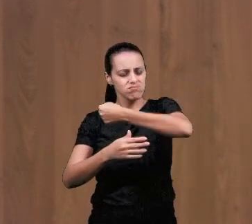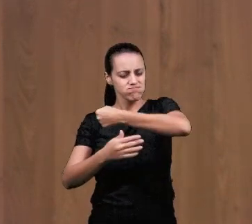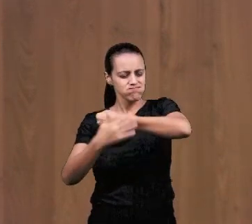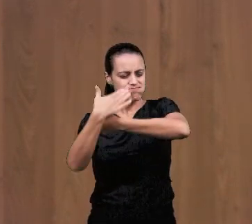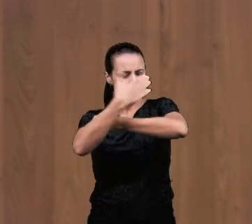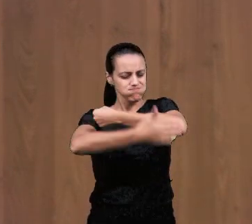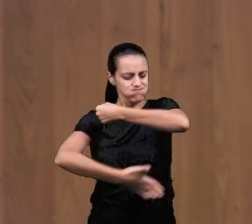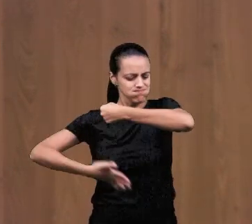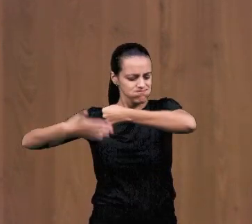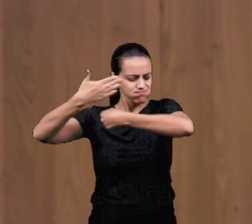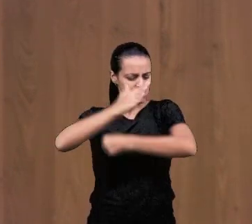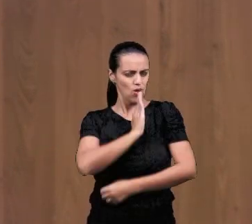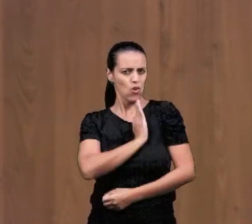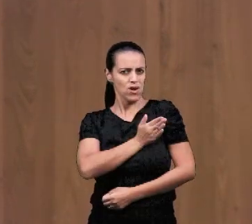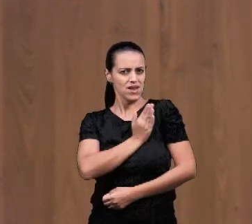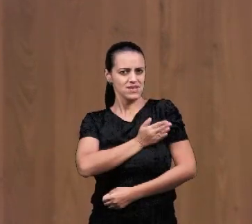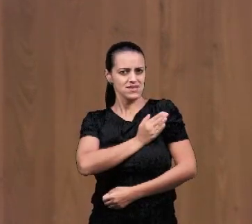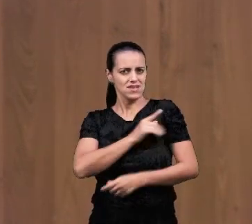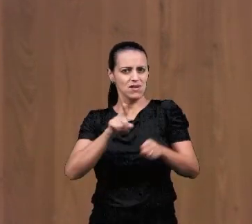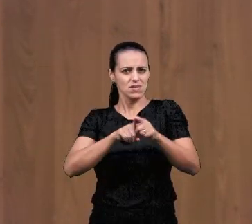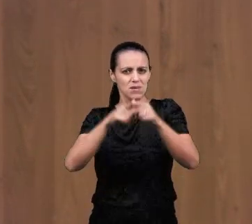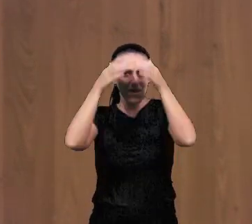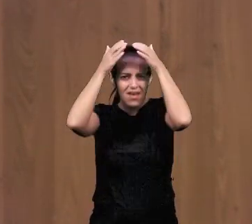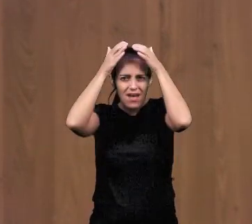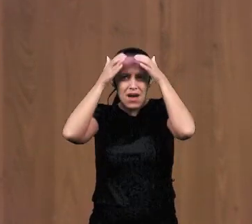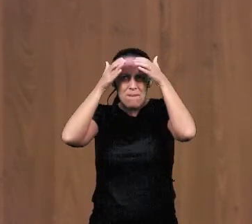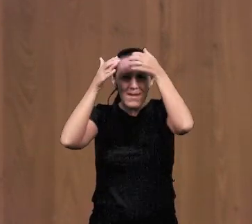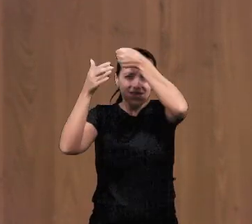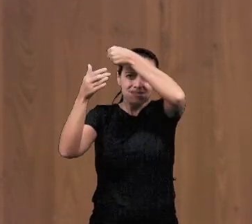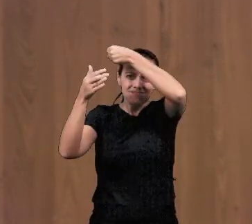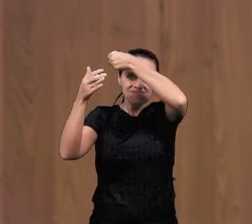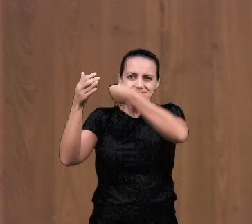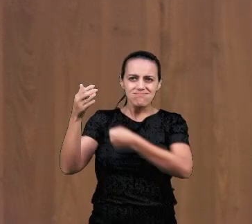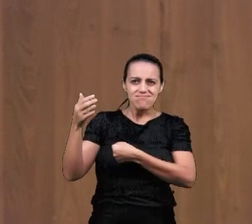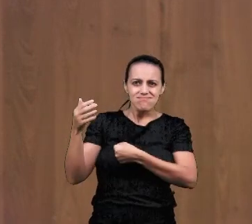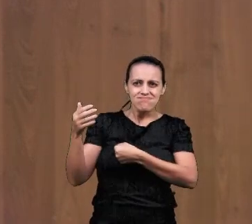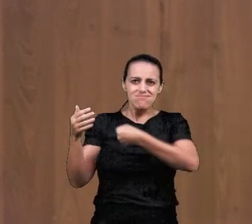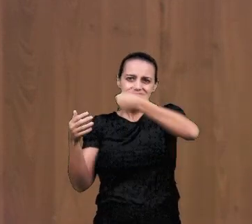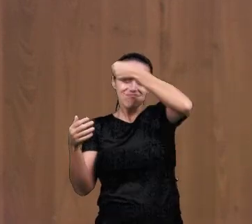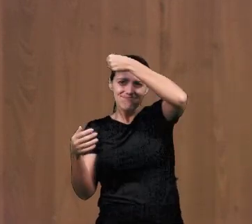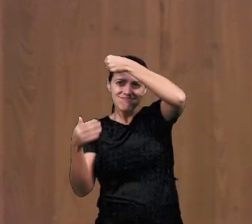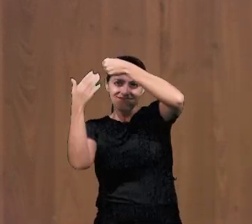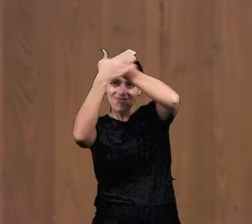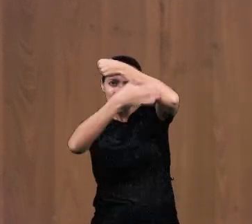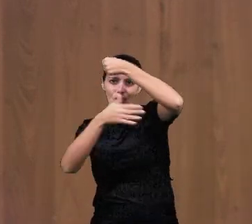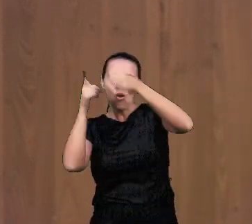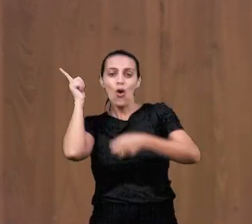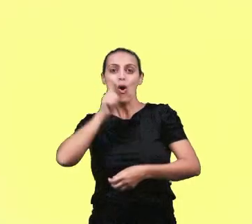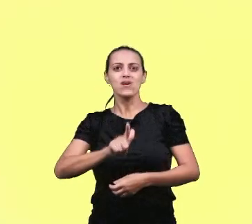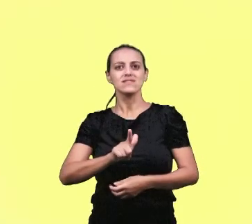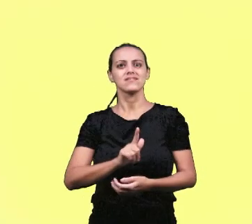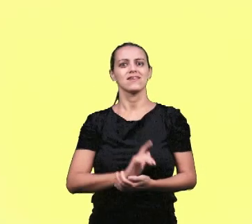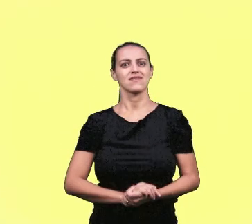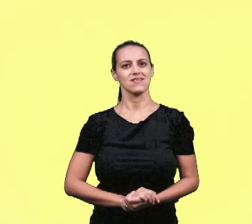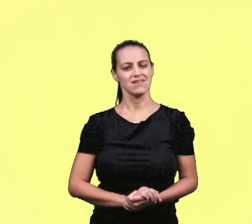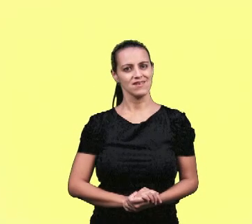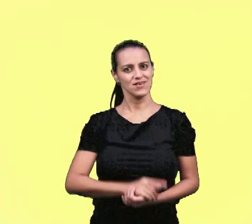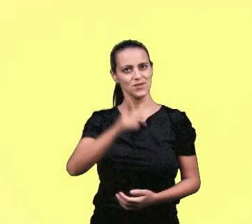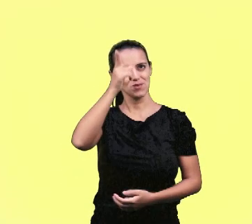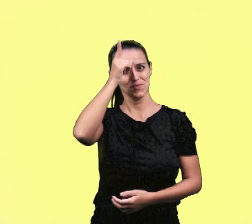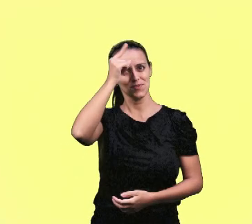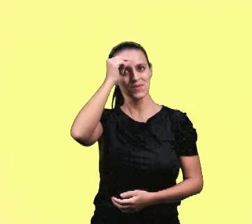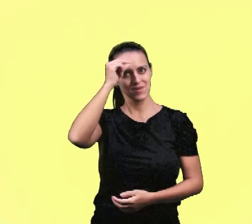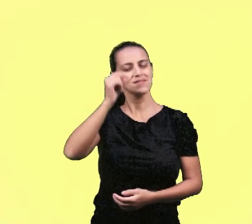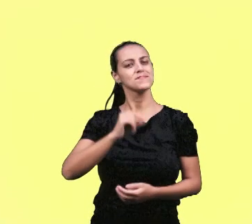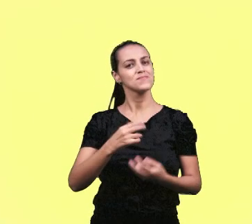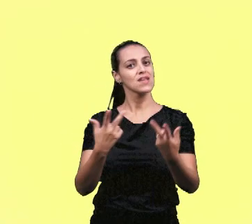pas. Utilisaient pour défendre le cœur, la tête. Ils changeaient de position et le bouclier le protégeait pour qu'il